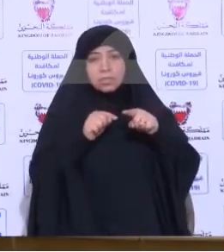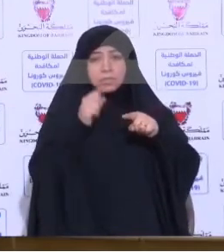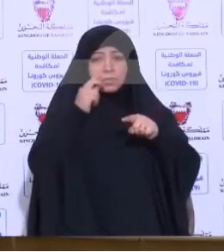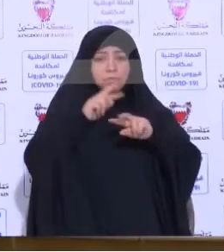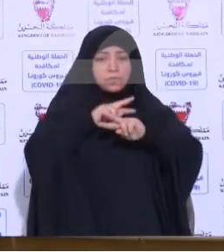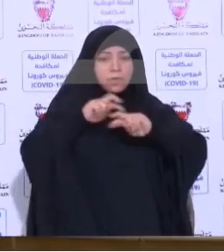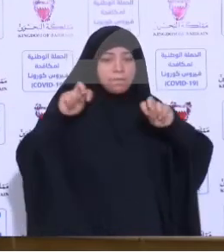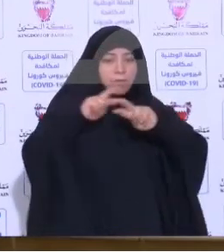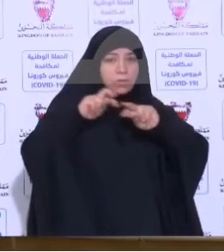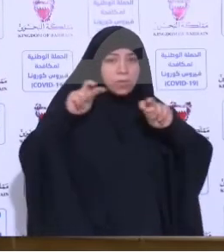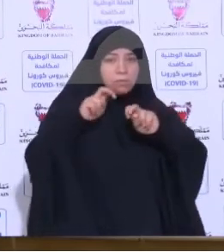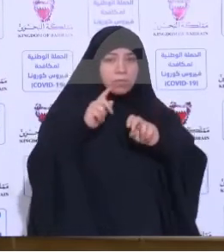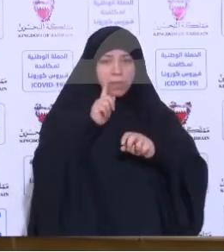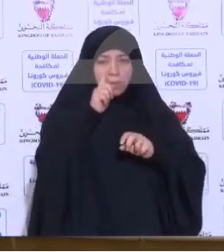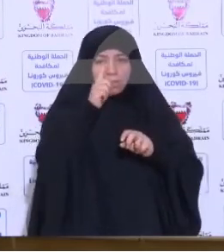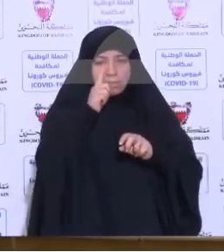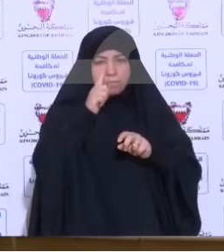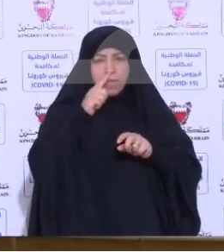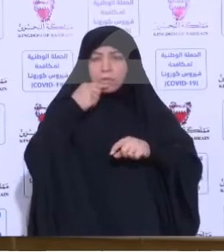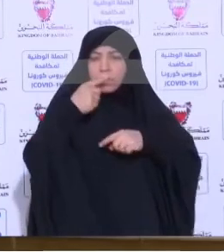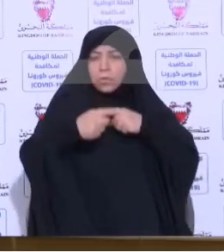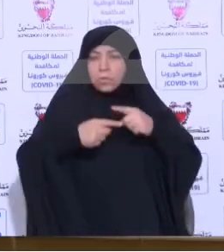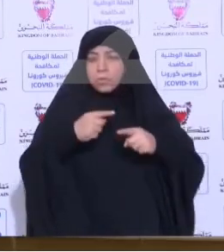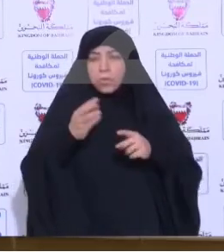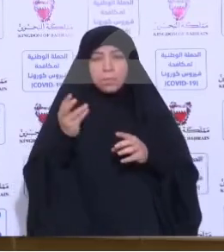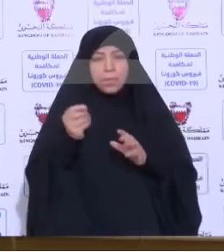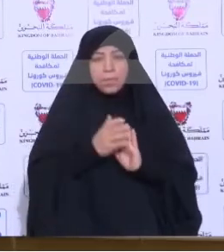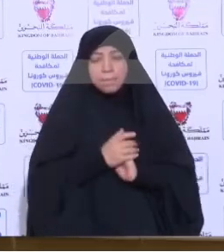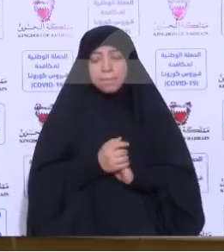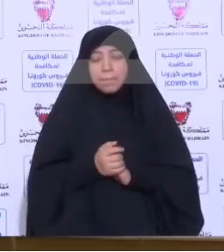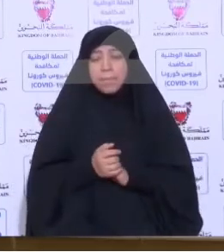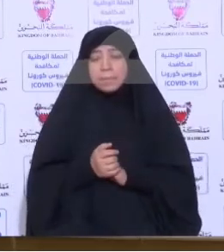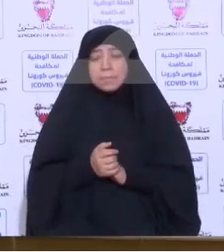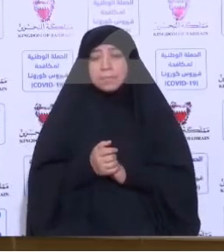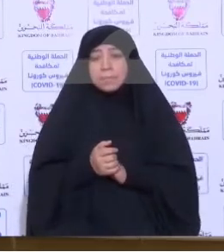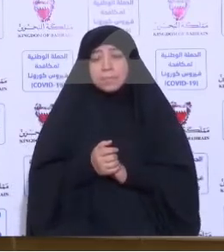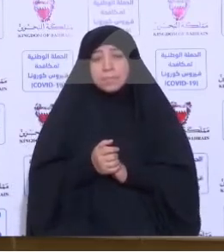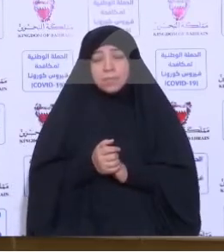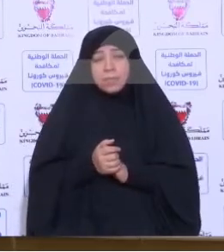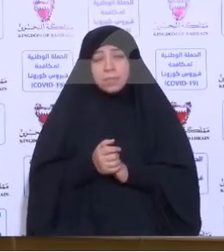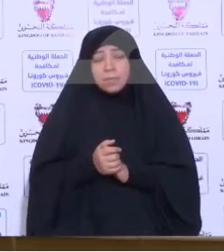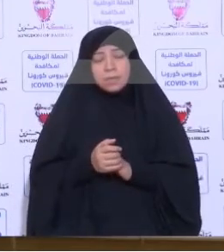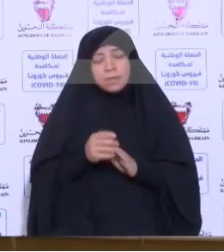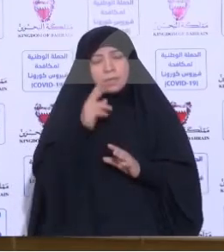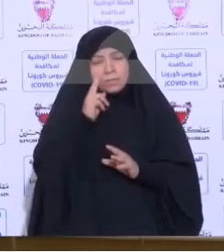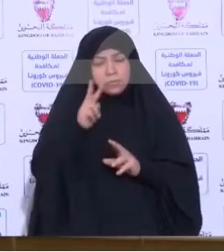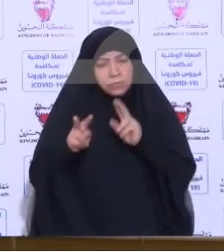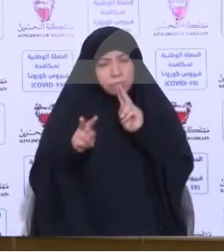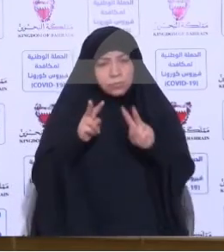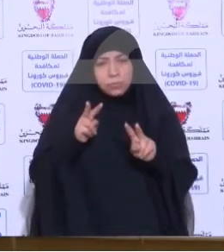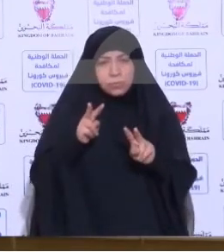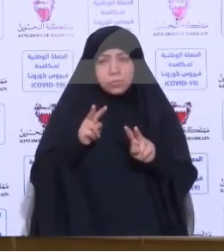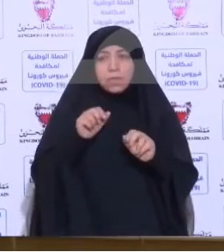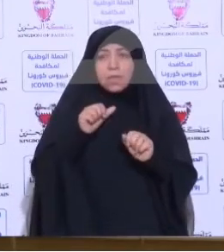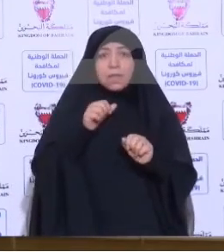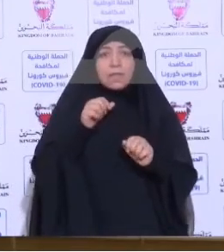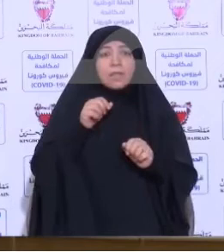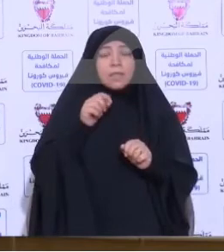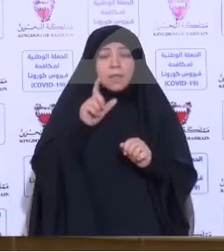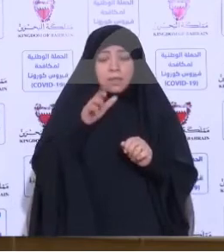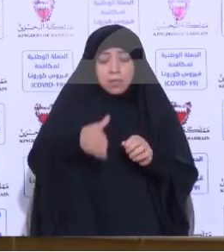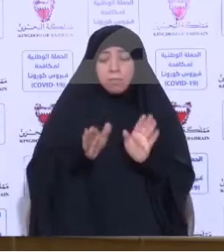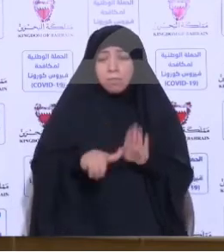الفحوصات اليومية. أحد المعايير الأساسية هي نسبة النتائج الإيجابية، أي الحالات